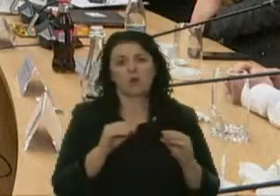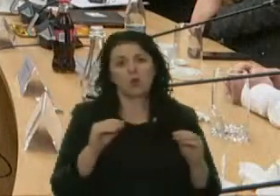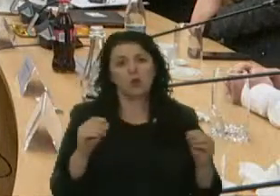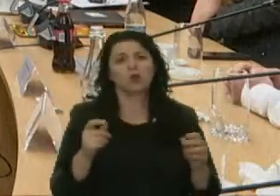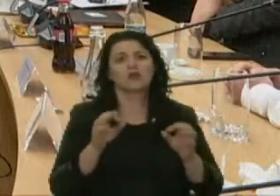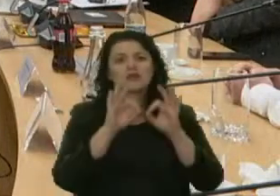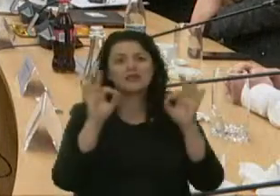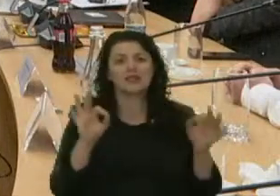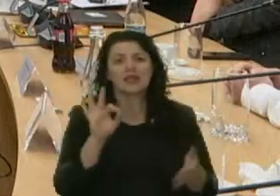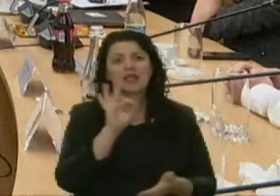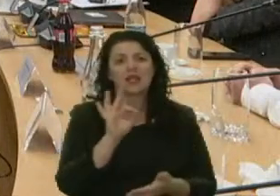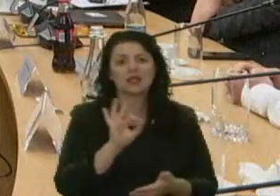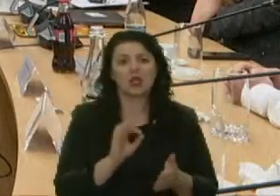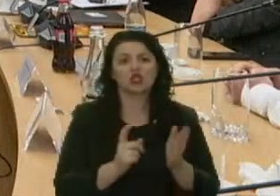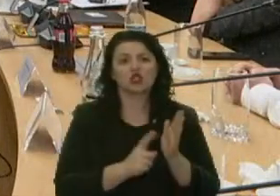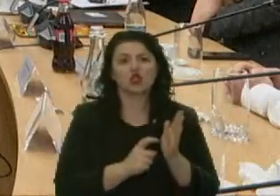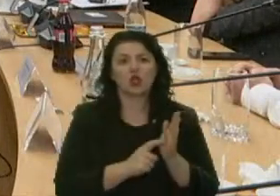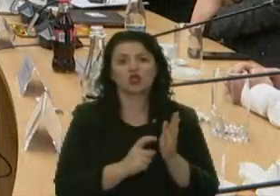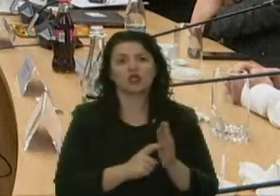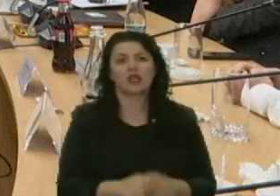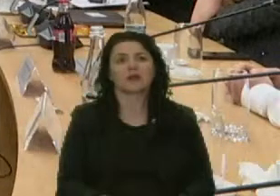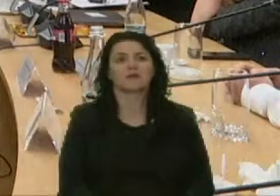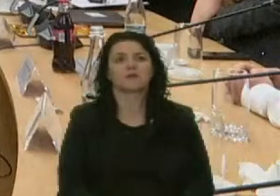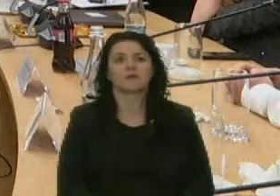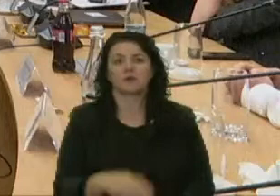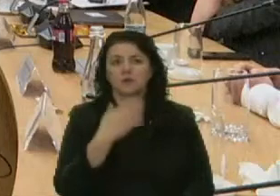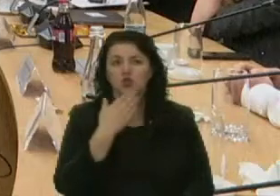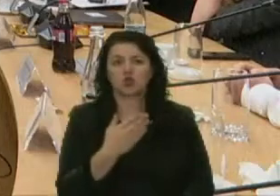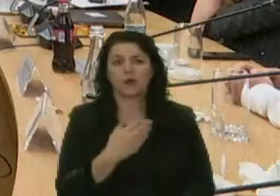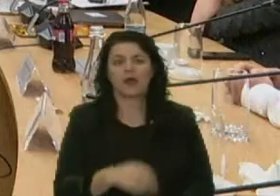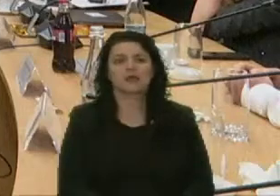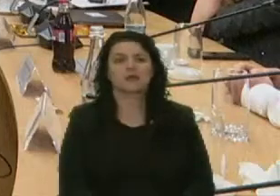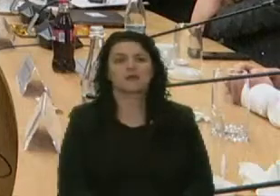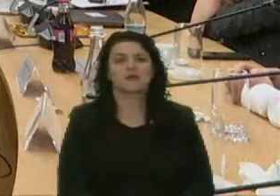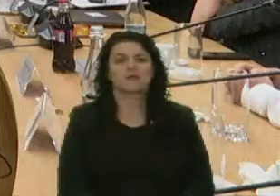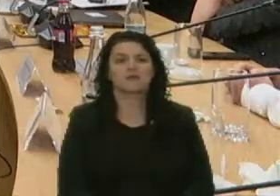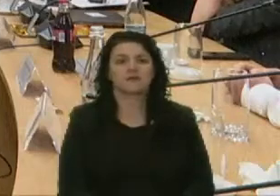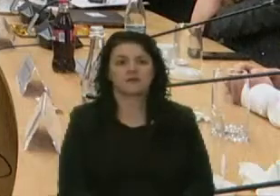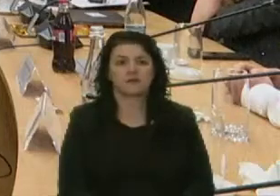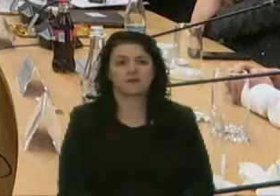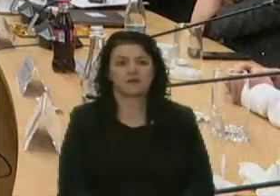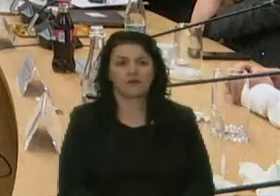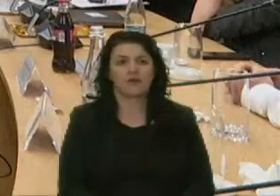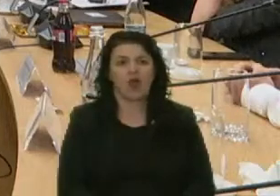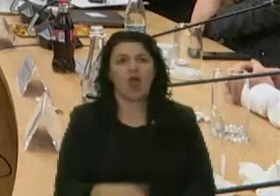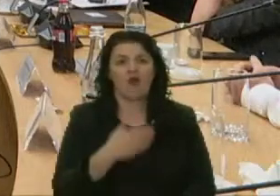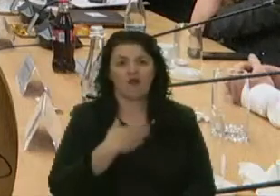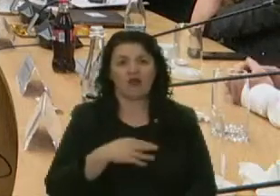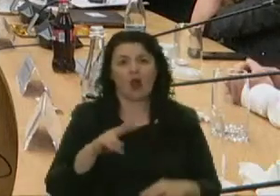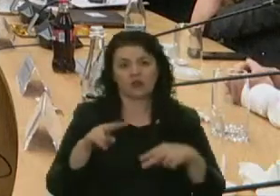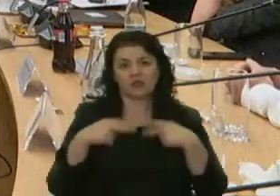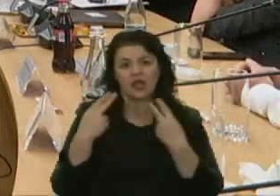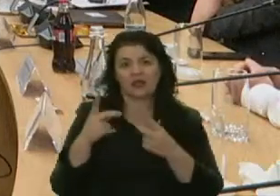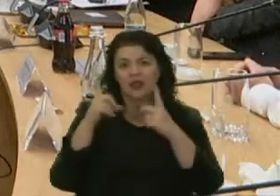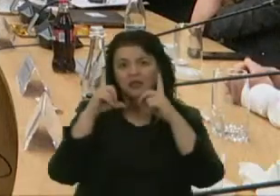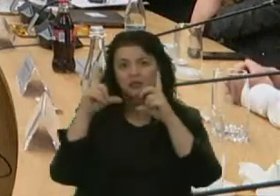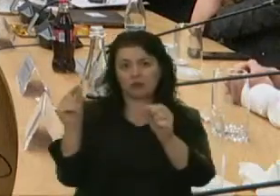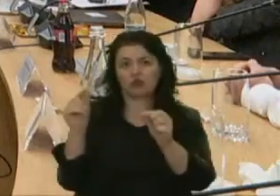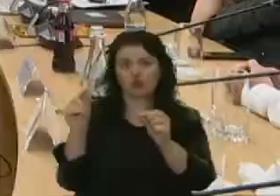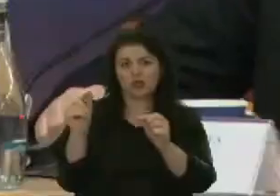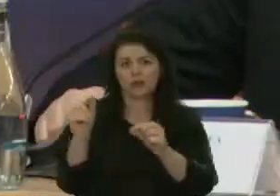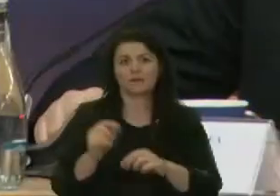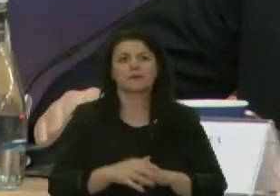scrisori și și și solicitări Mulțumesc Mulțumesc vă rog și pe secunde că aș vrea să să i răspund distinsului